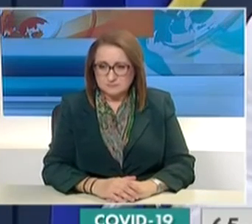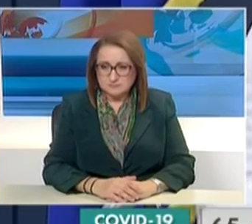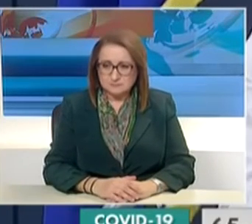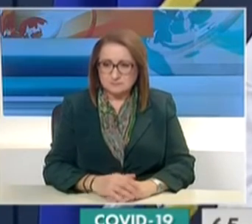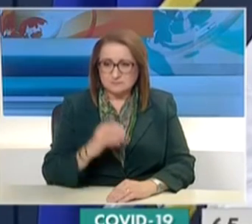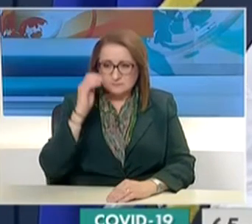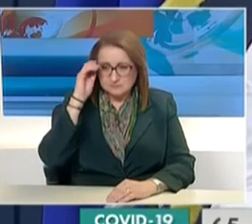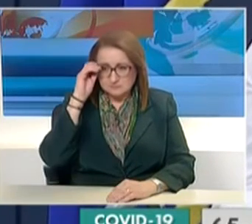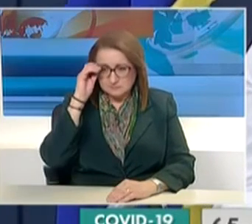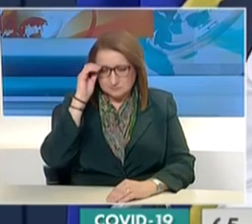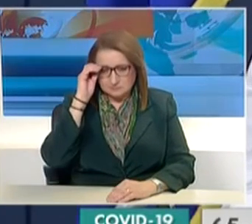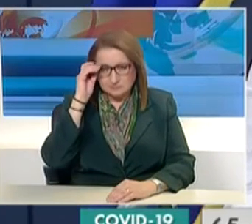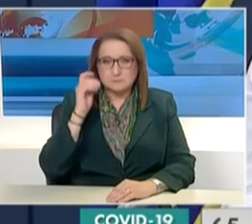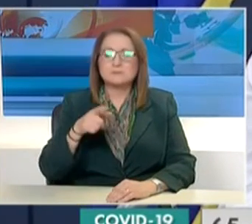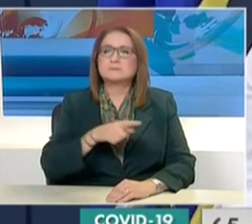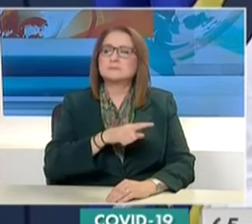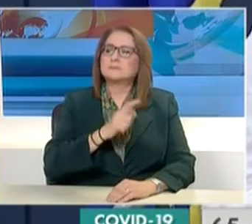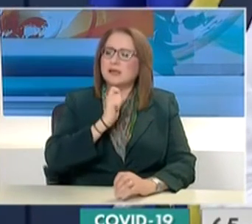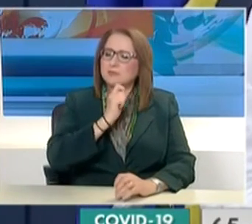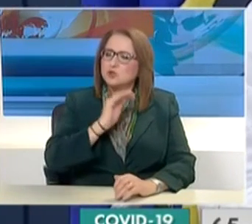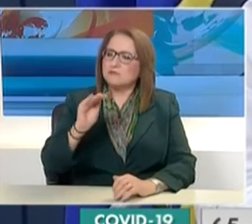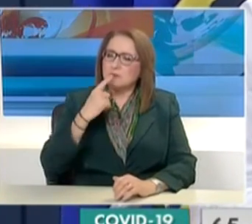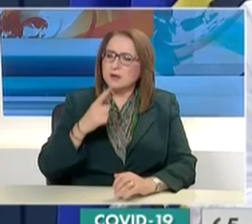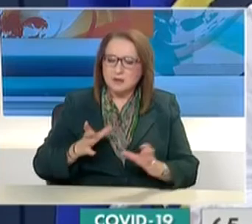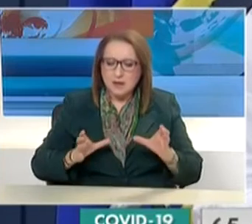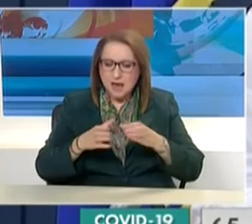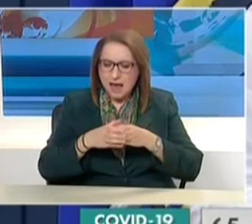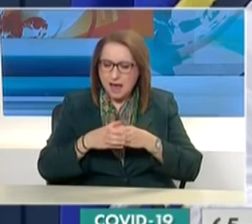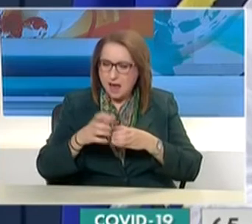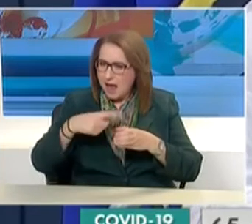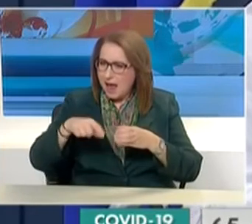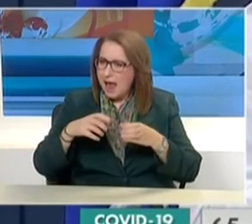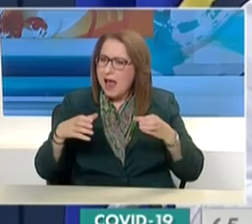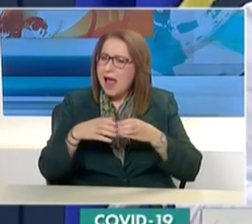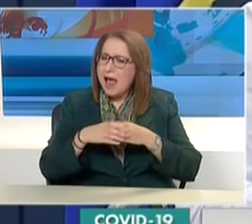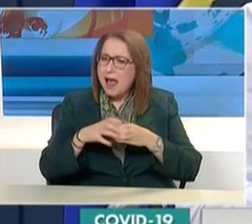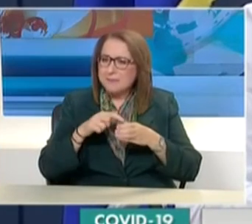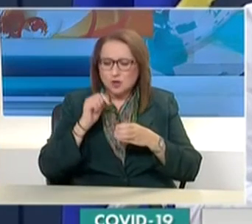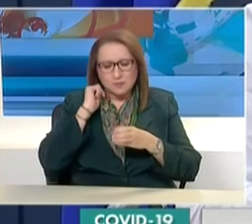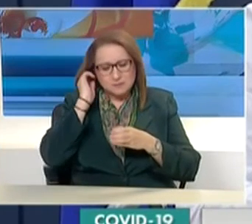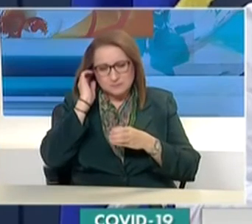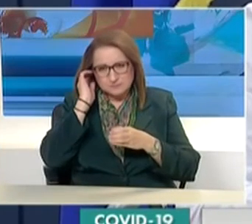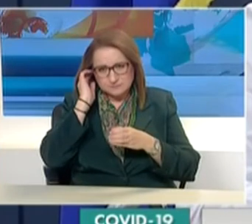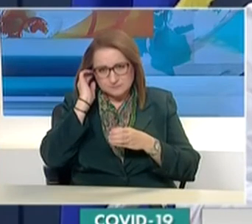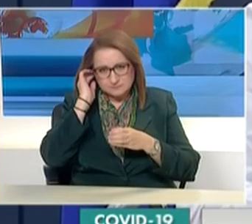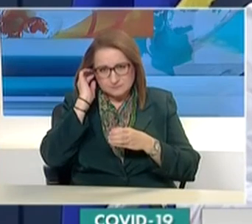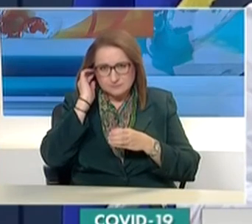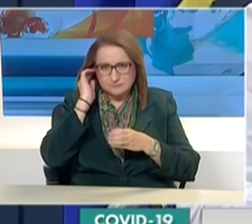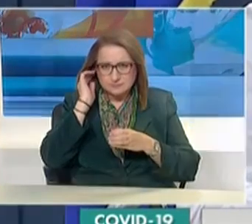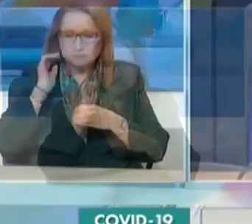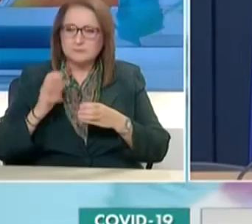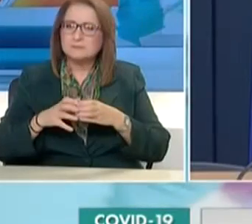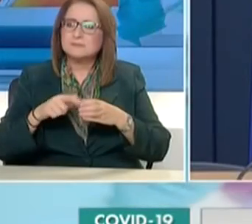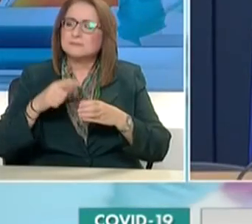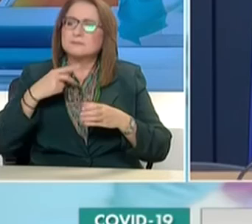Κύριε Υπουργέ, η Κομισιόν ζήτησε πριν από λίγο επιπλέον έδρα στα ταξίδια. Είδαμε ότι έχουν εκλογιστεί Έλληνες φοιτητές στην